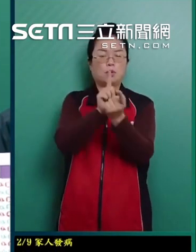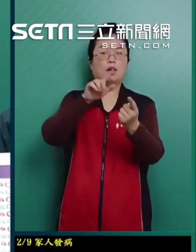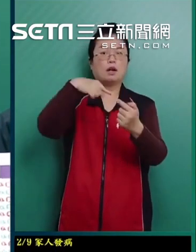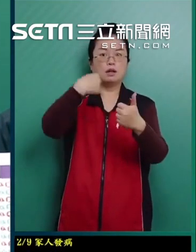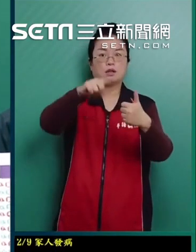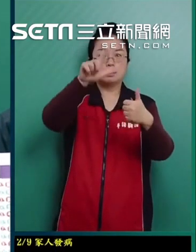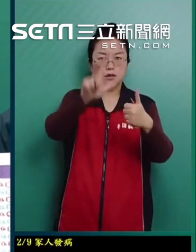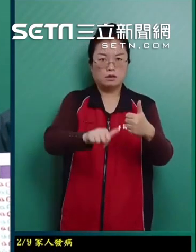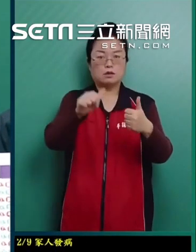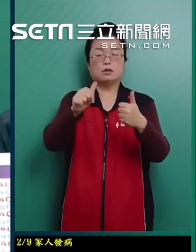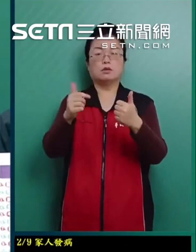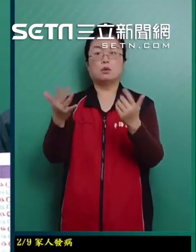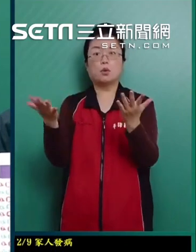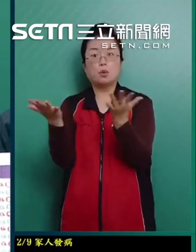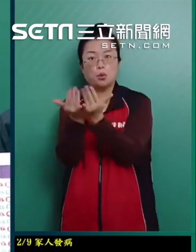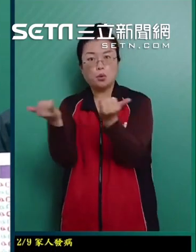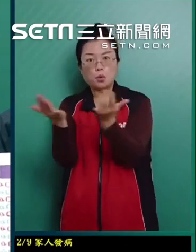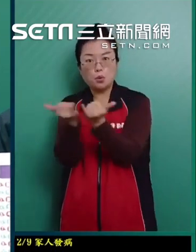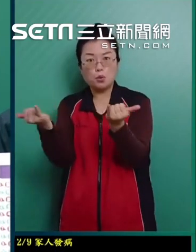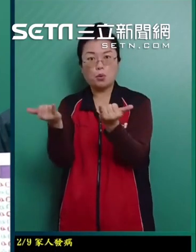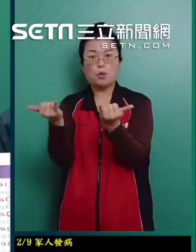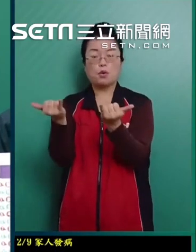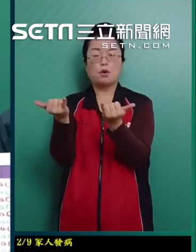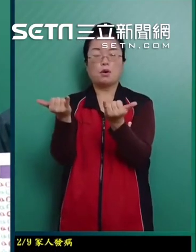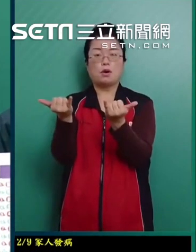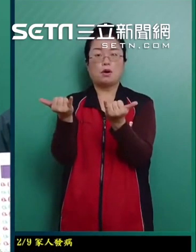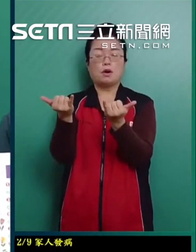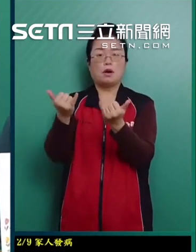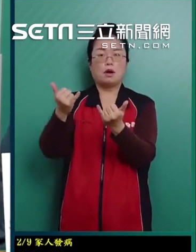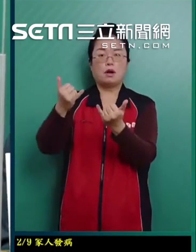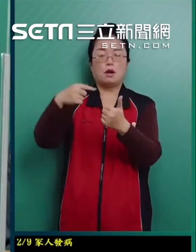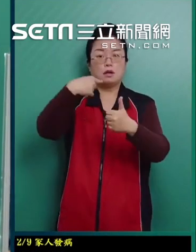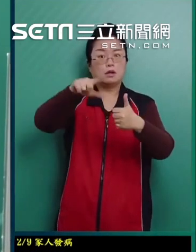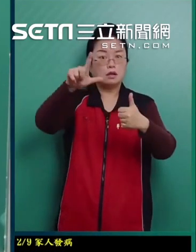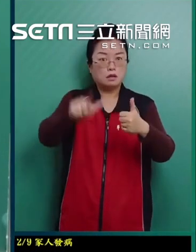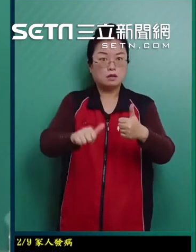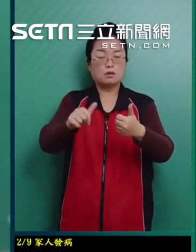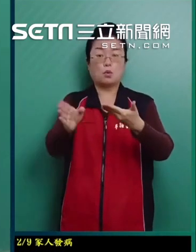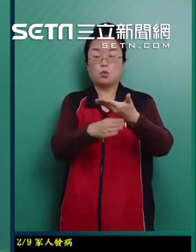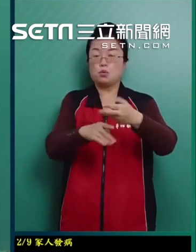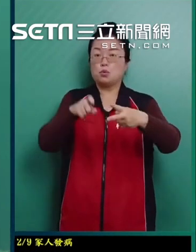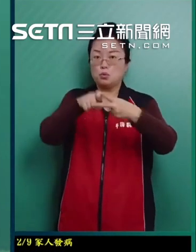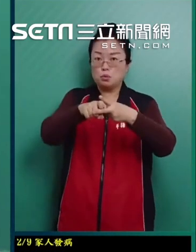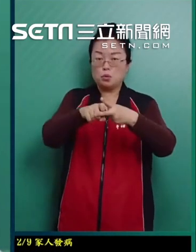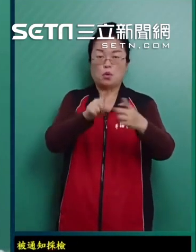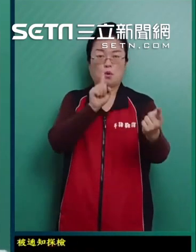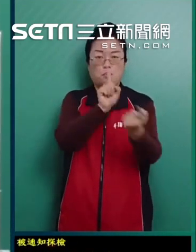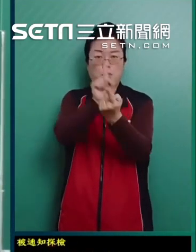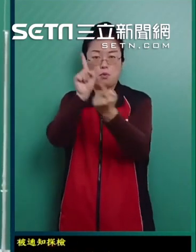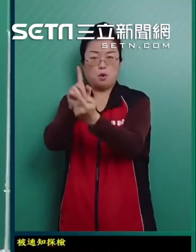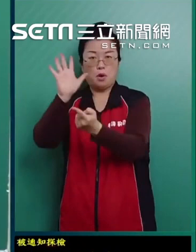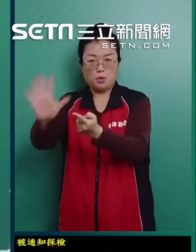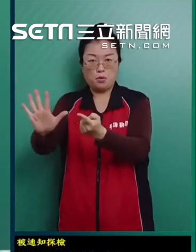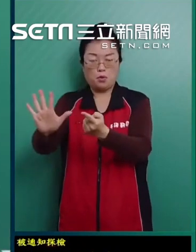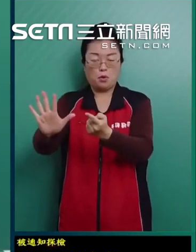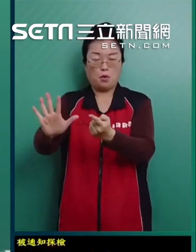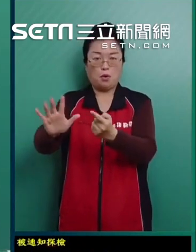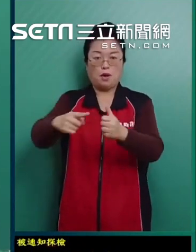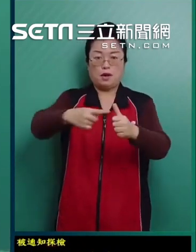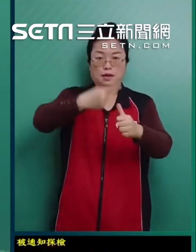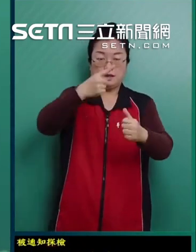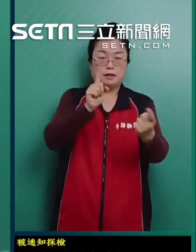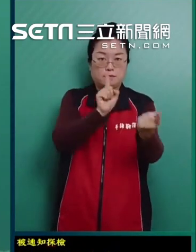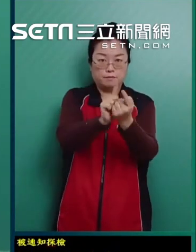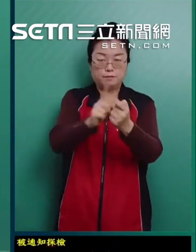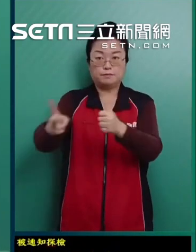那个学校某学校某高中的一些老师、厨工等等相关第一层、第二层直接间接接触者